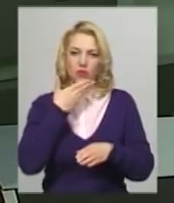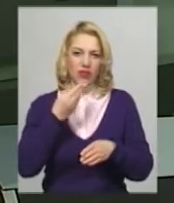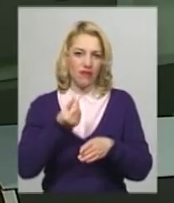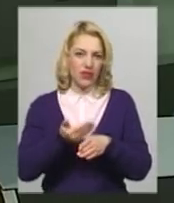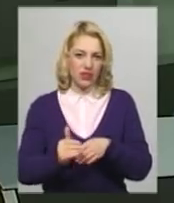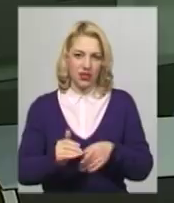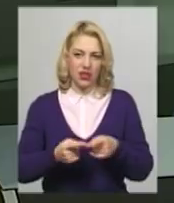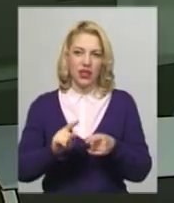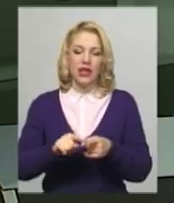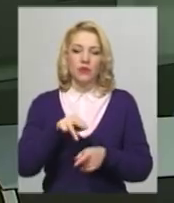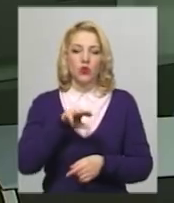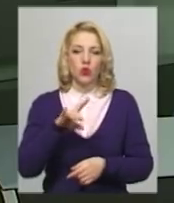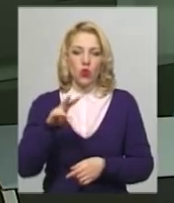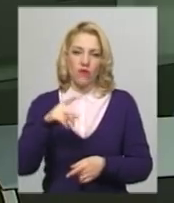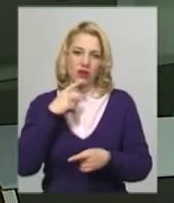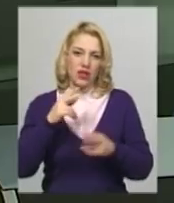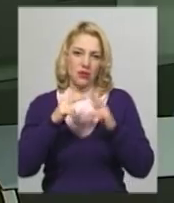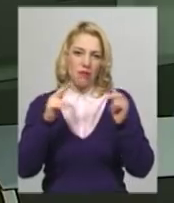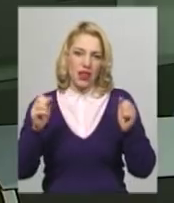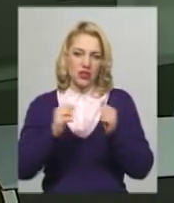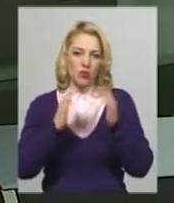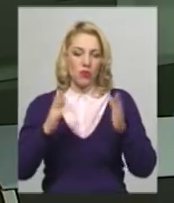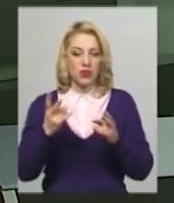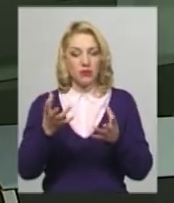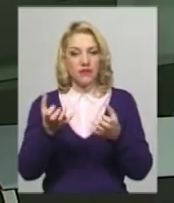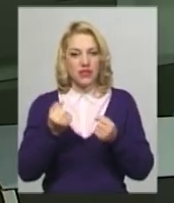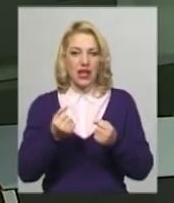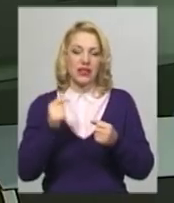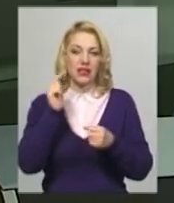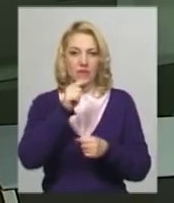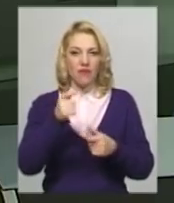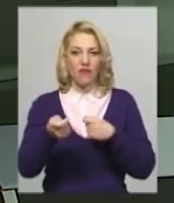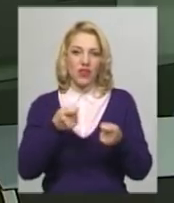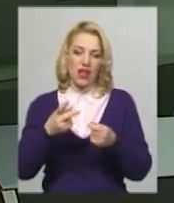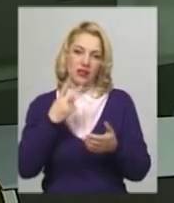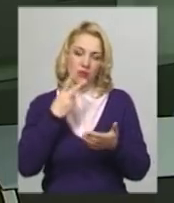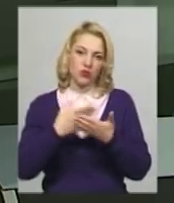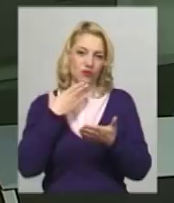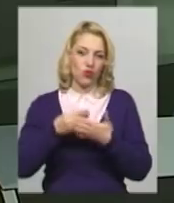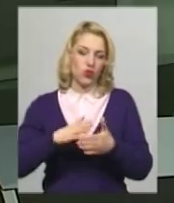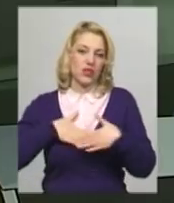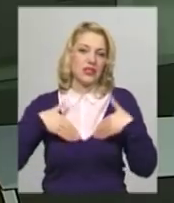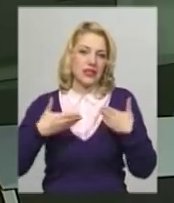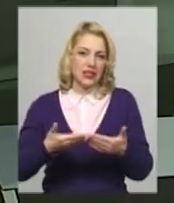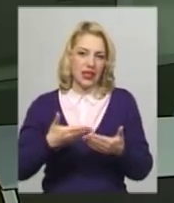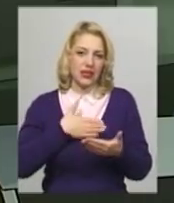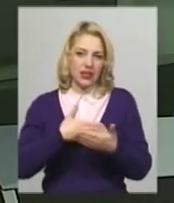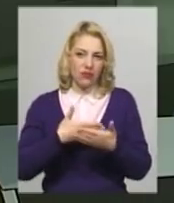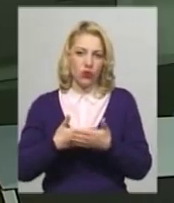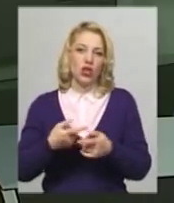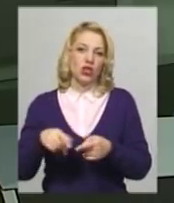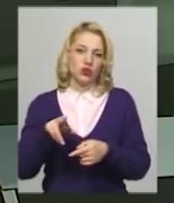За словами Ірини Трунової, палацовий комплекс мало взяти на баланс тамтешня влада та виявити ініціативу в збереженні цієї пам'ятки.